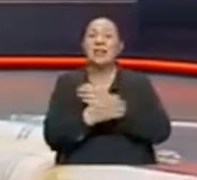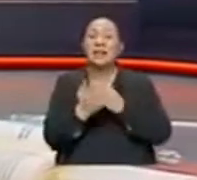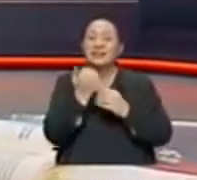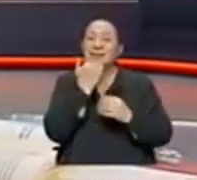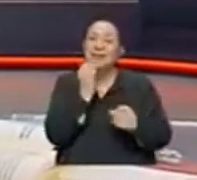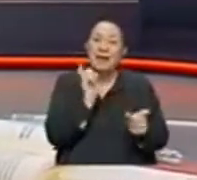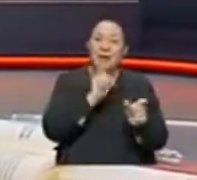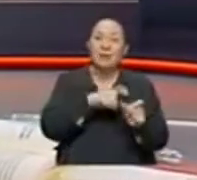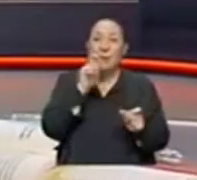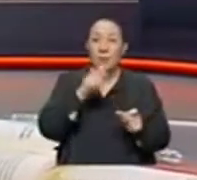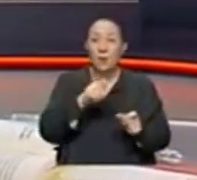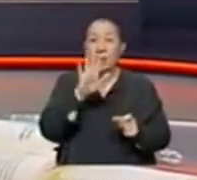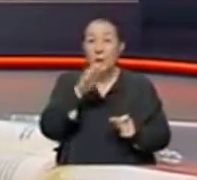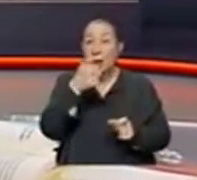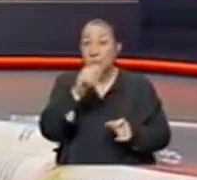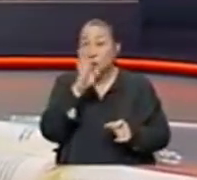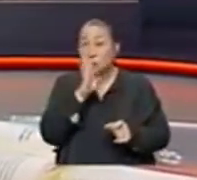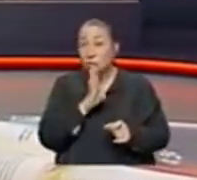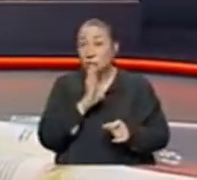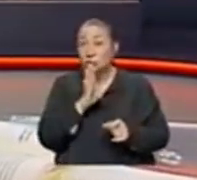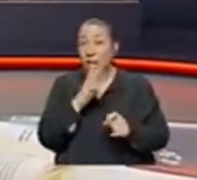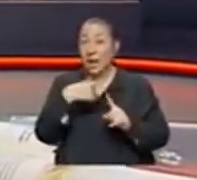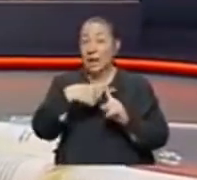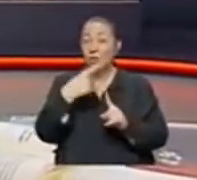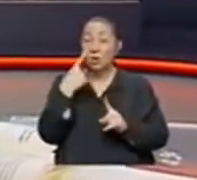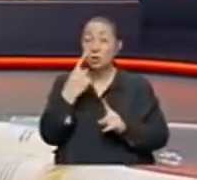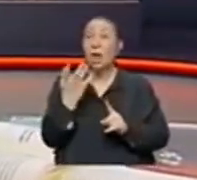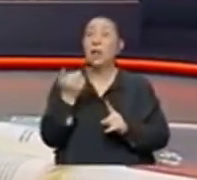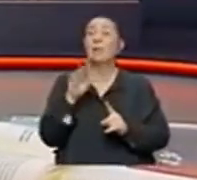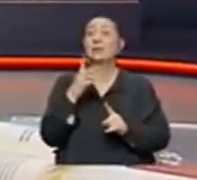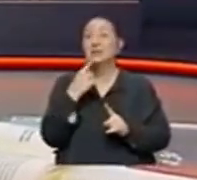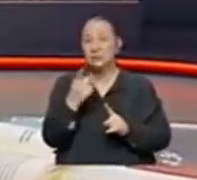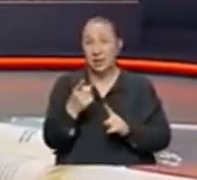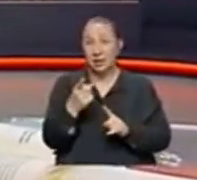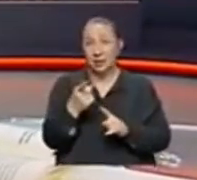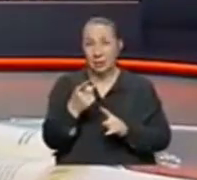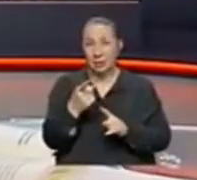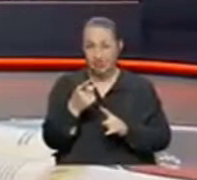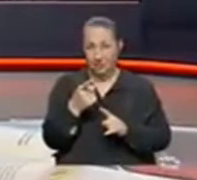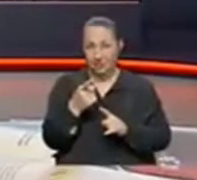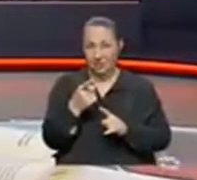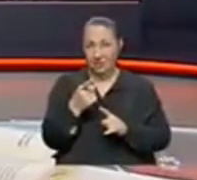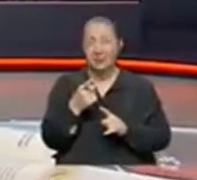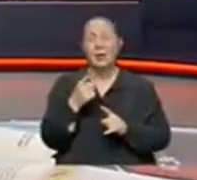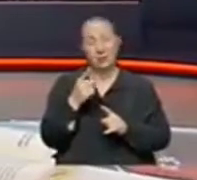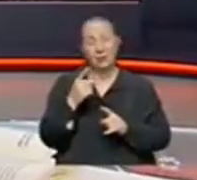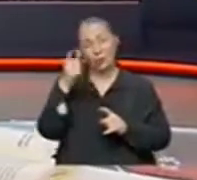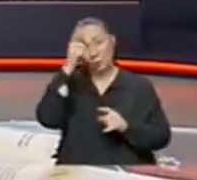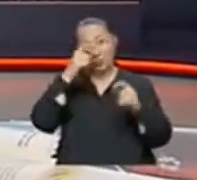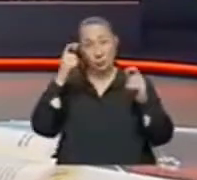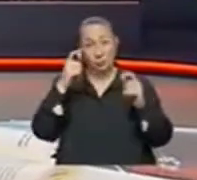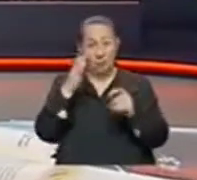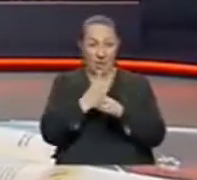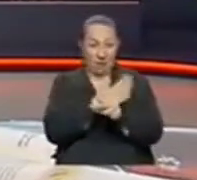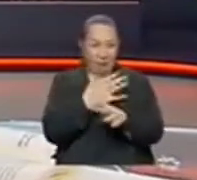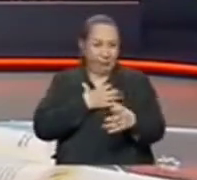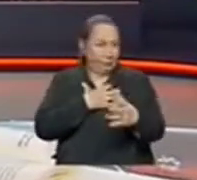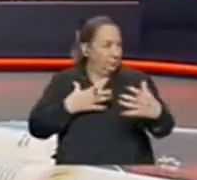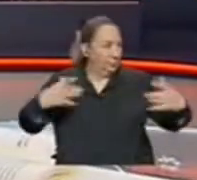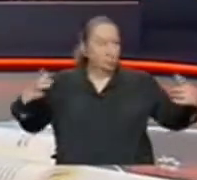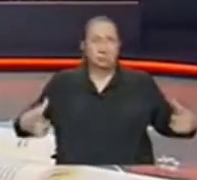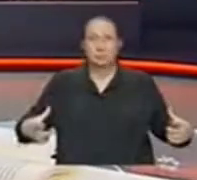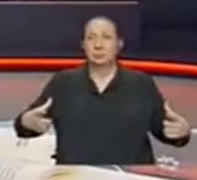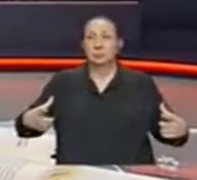Vekaleten atıyorlar. Aman 6400 ek göstergeyi alamazsın diye bir şekilde. Efendim memleketin